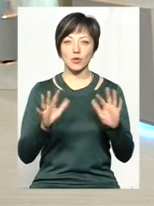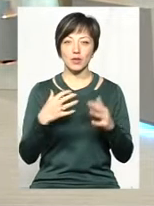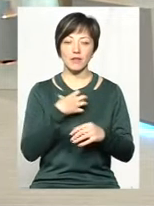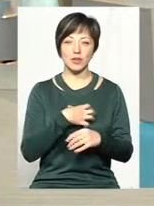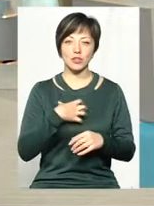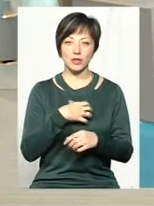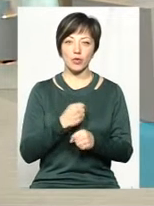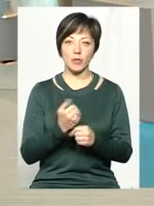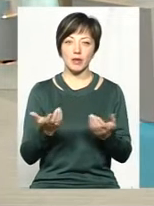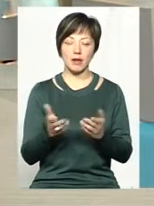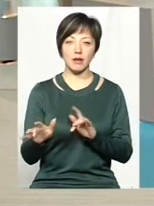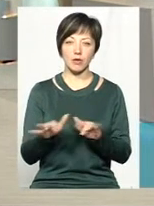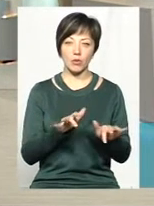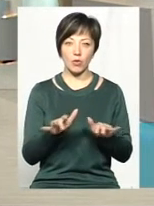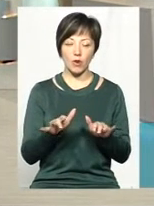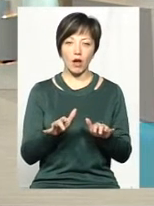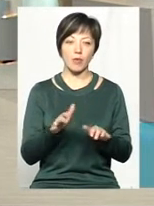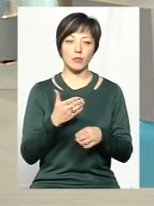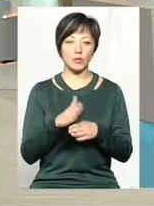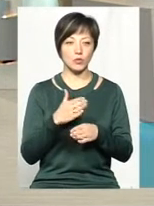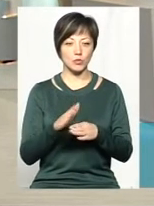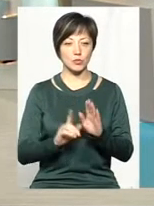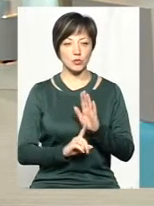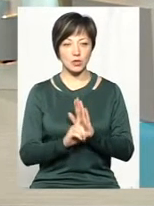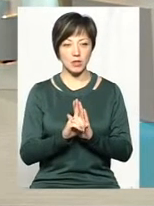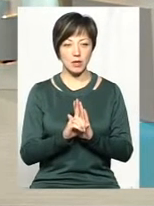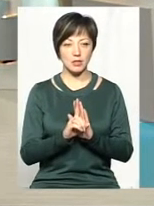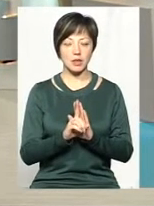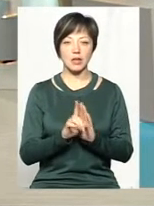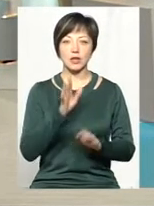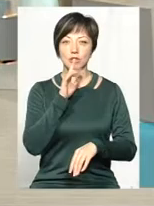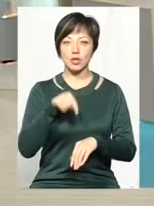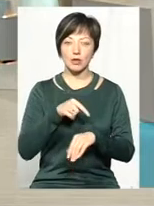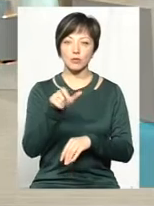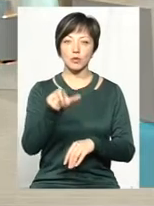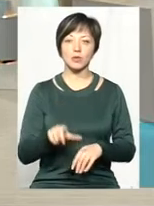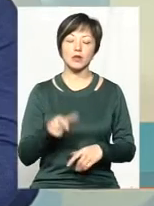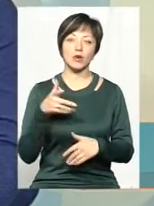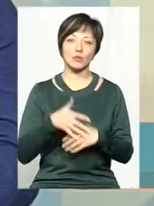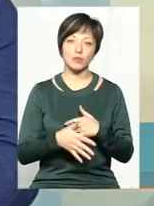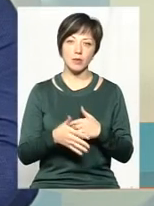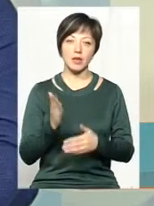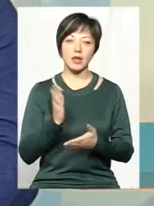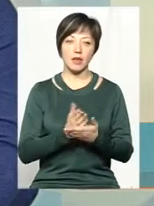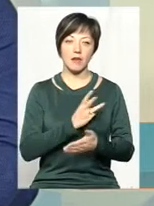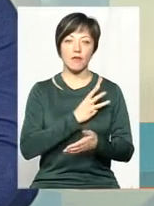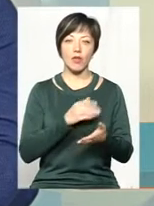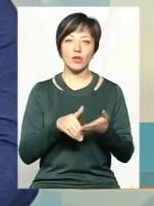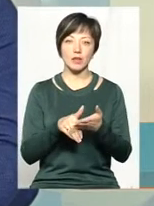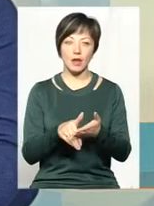важливої, робить такі кроки. Іноді от потроху це починається. З часом людина розуміє, що вона є